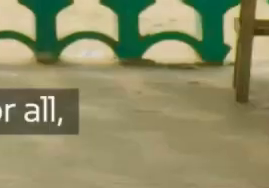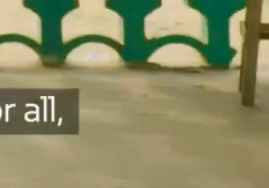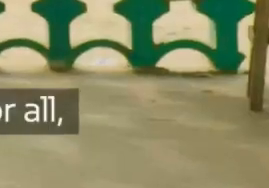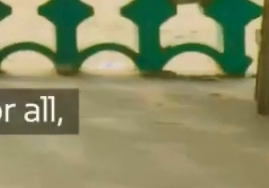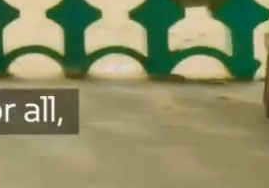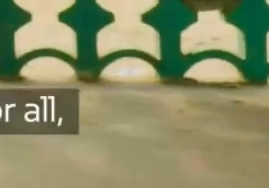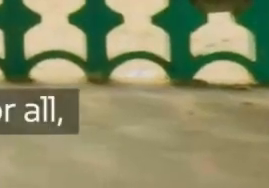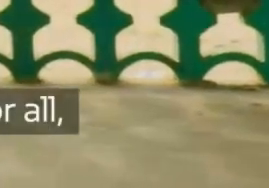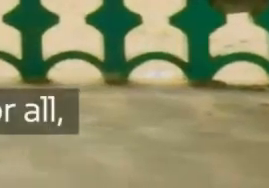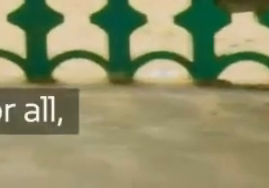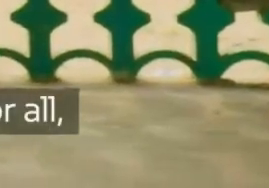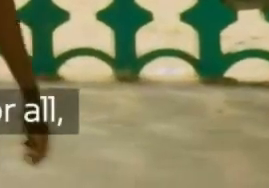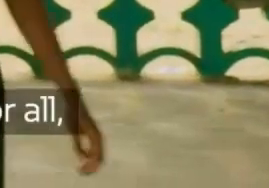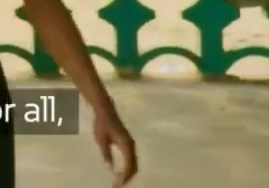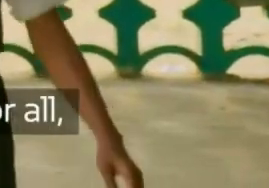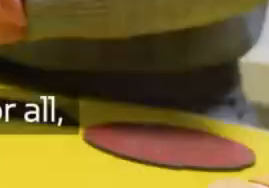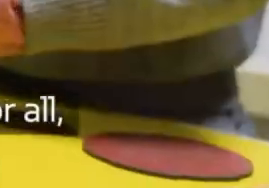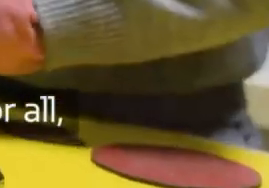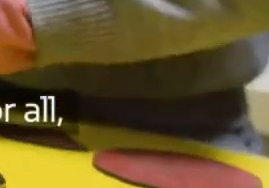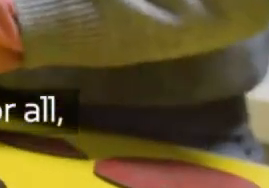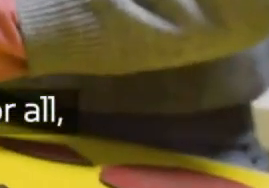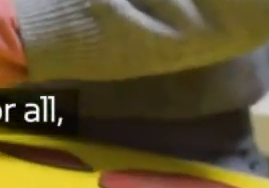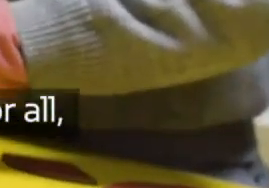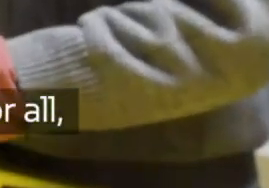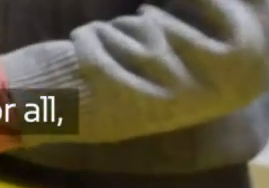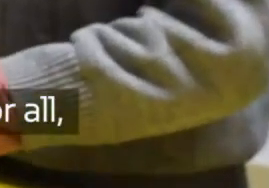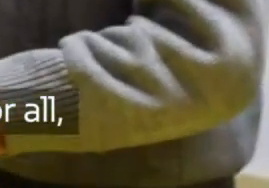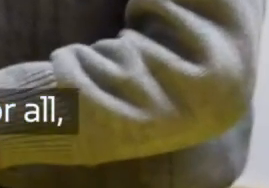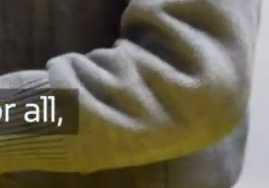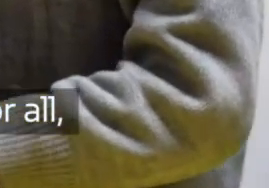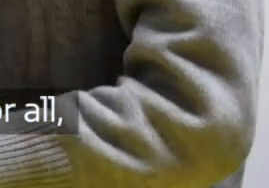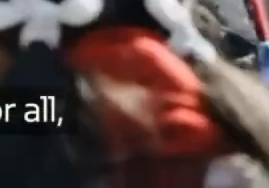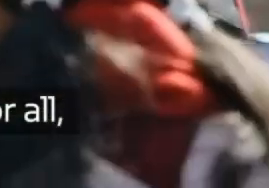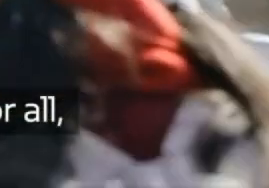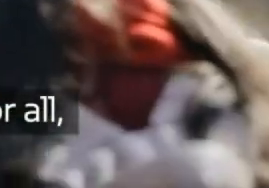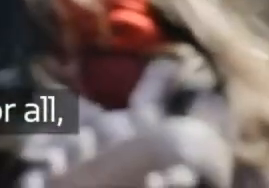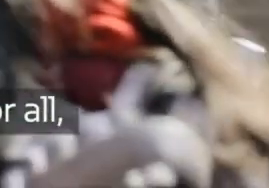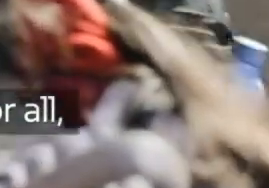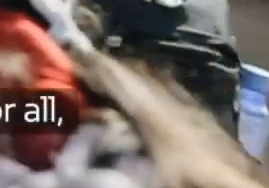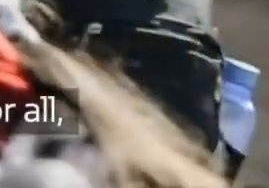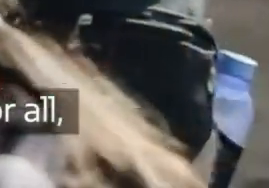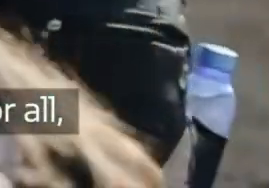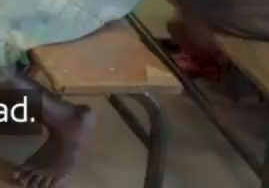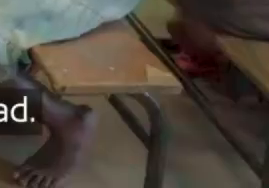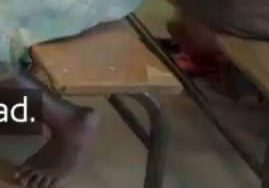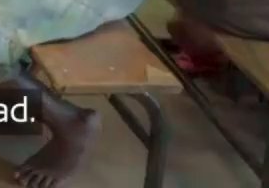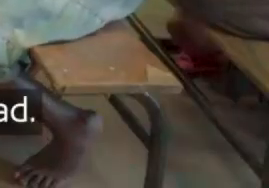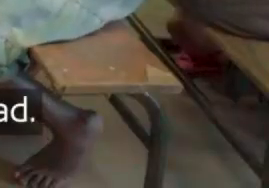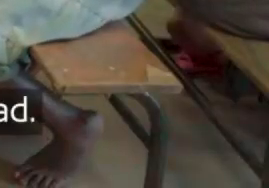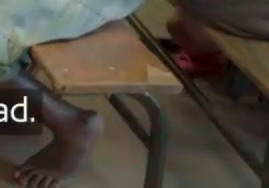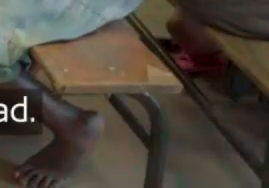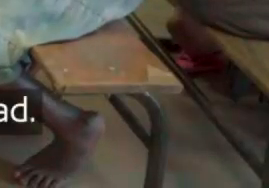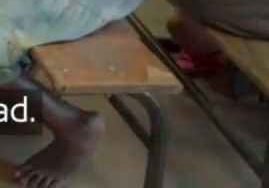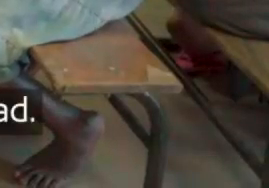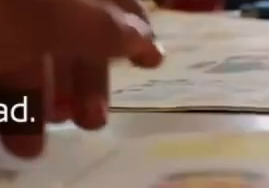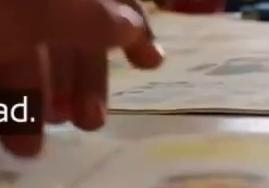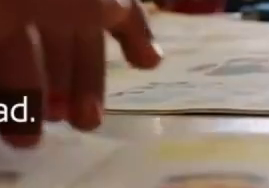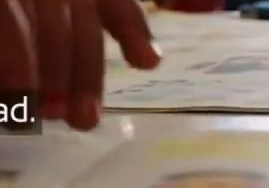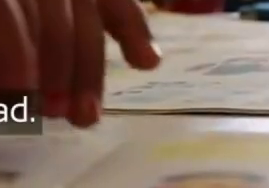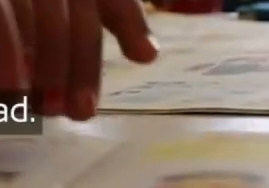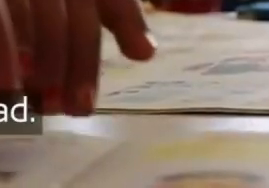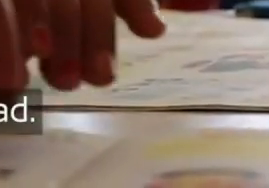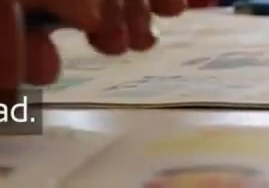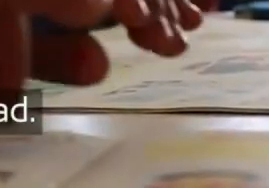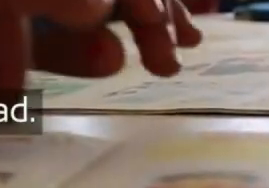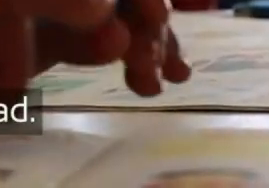झाल्यावरती. By 2030, we aim to achieve inclusive education for all, no matter the region,